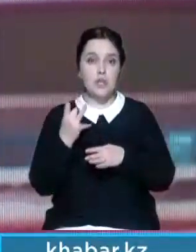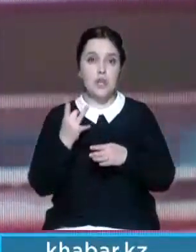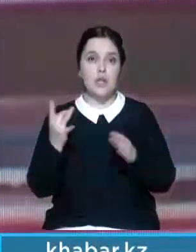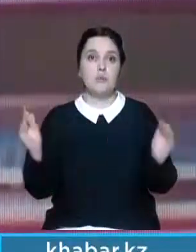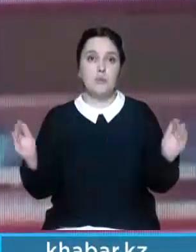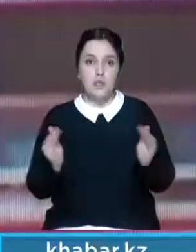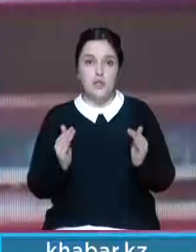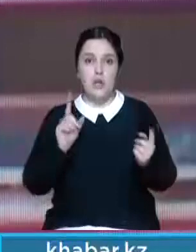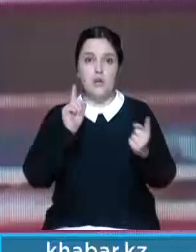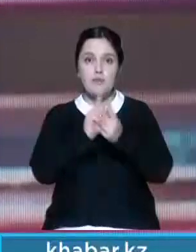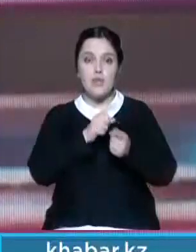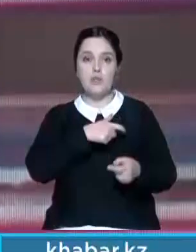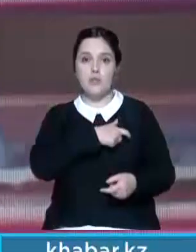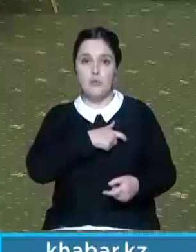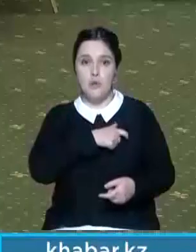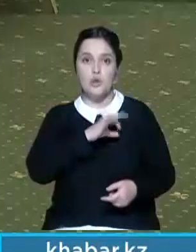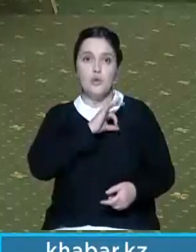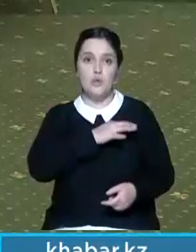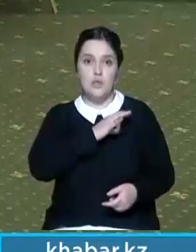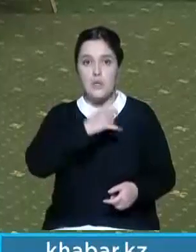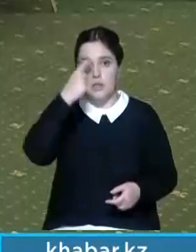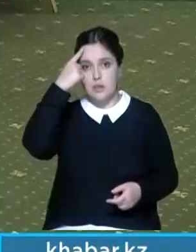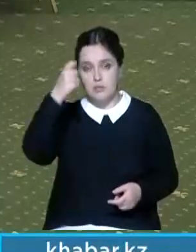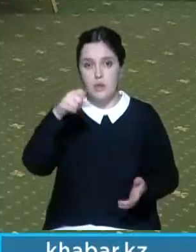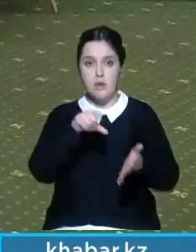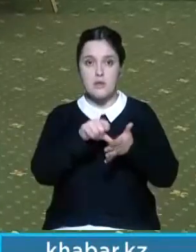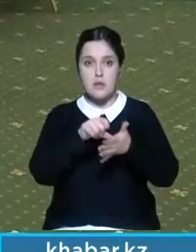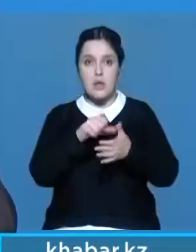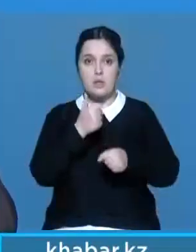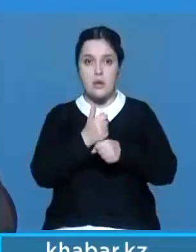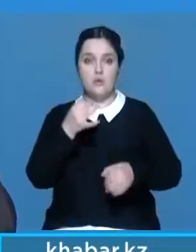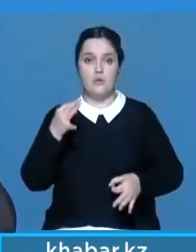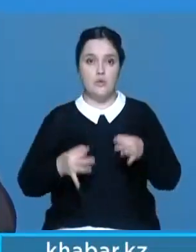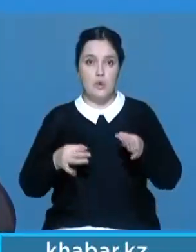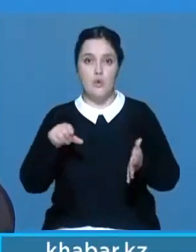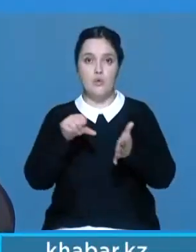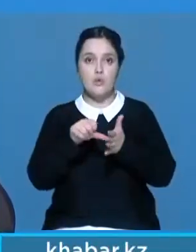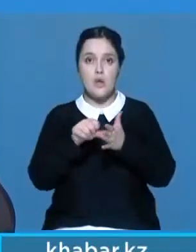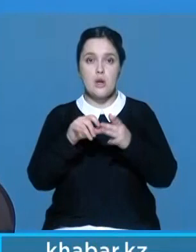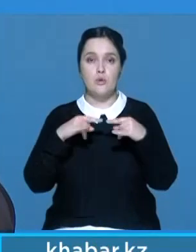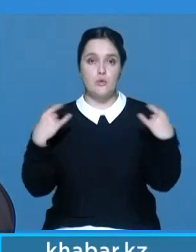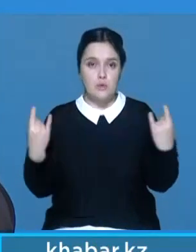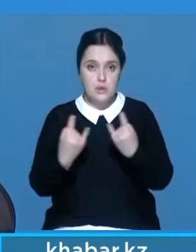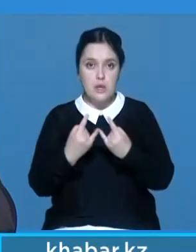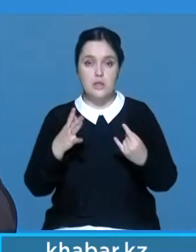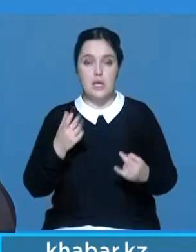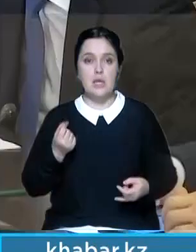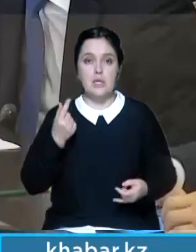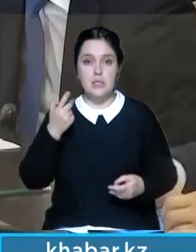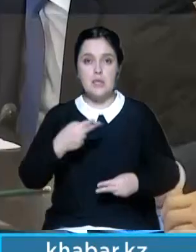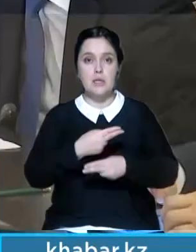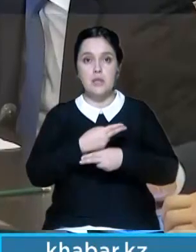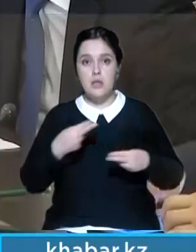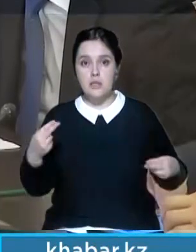в четыре раза меньше об этом на встрече с депутатами юристами сообщили представители Верховного суда участники круглого стола